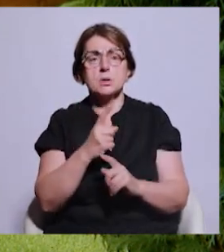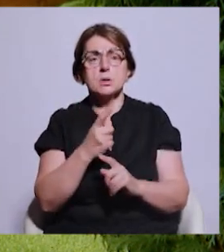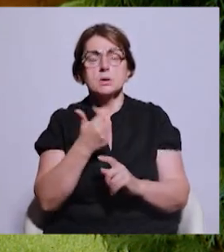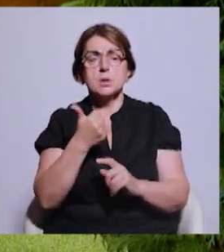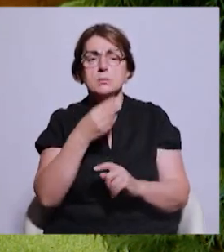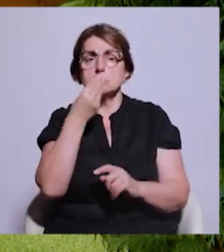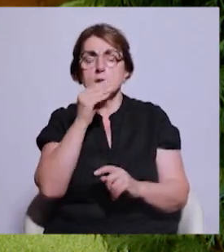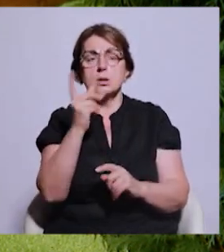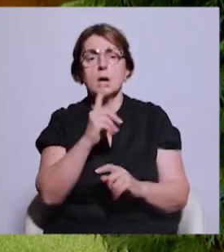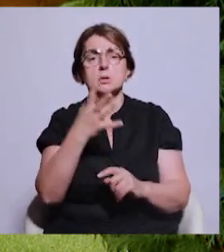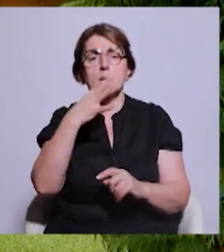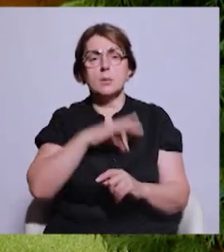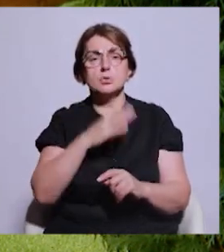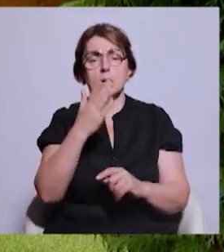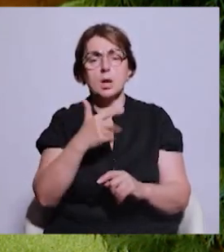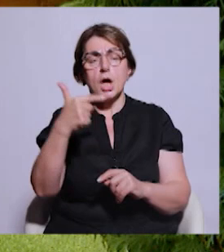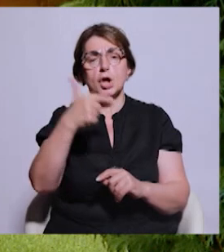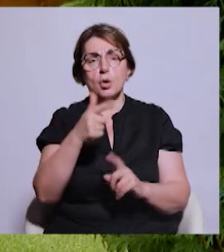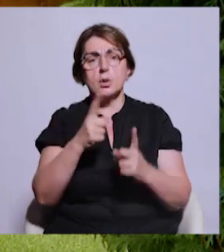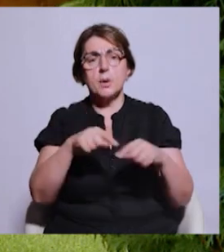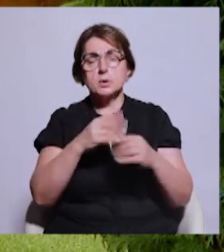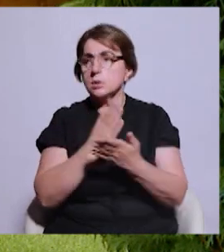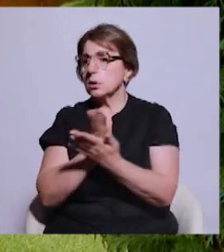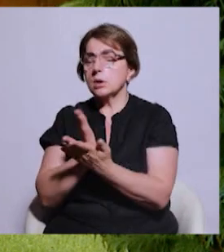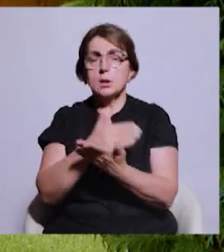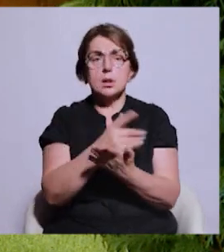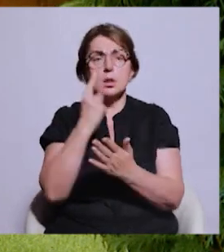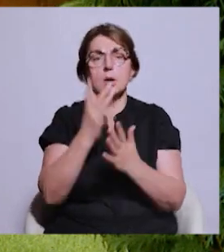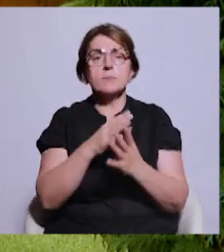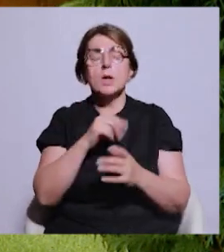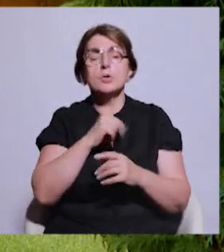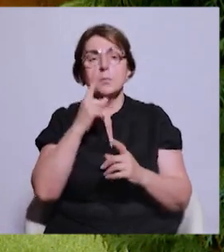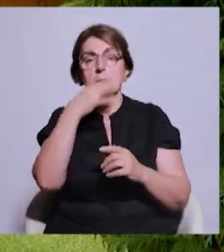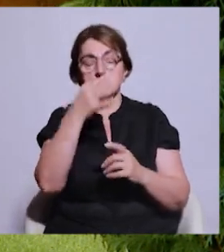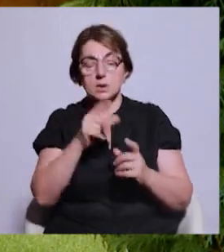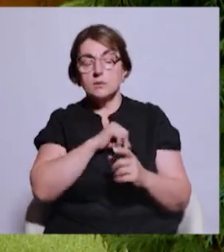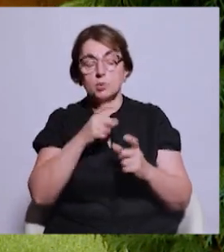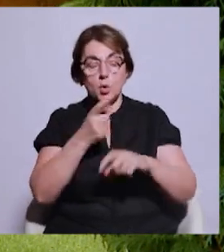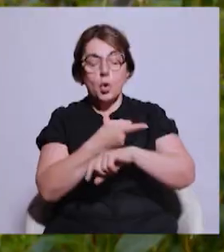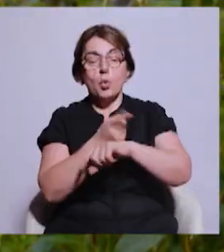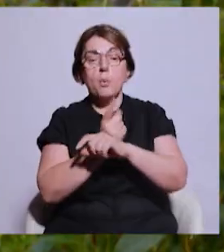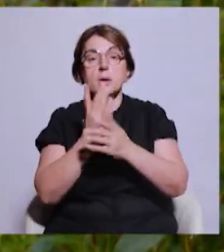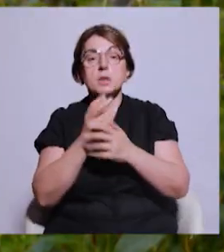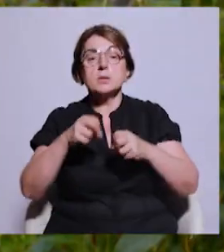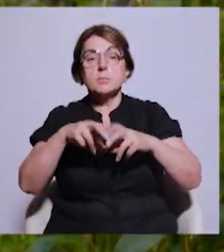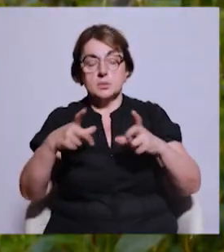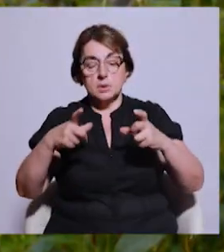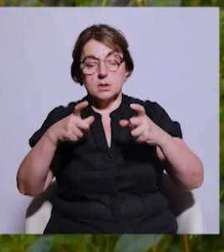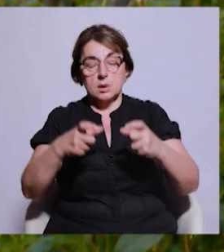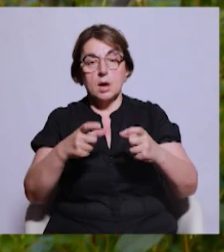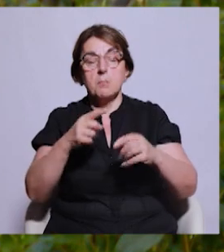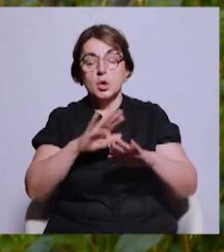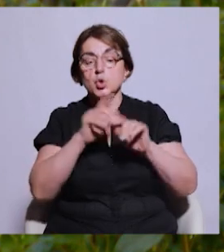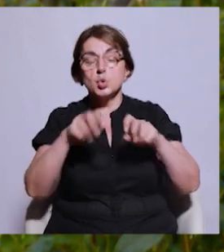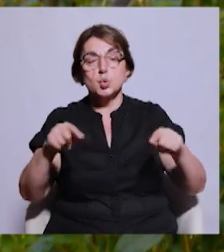ესეთი მატერიალური რამ არის გეოგრაფიაში და ორიენტირებაში. მინდა ვთქვა, რომ კომპასს გააჩნია ჩამკეტი, მას აუცილებლად